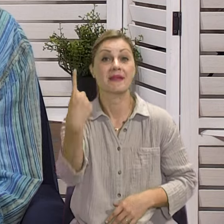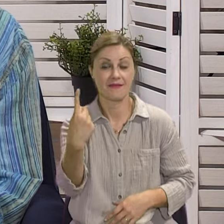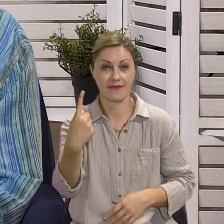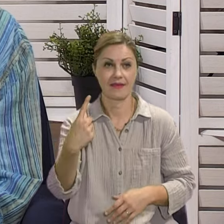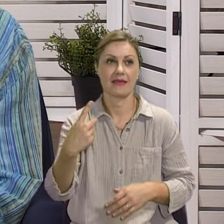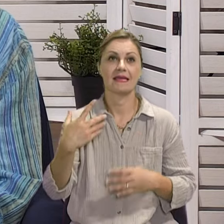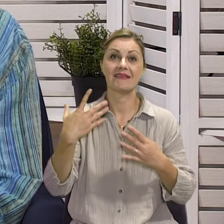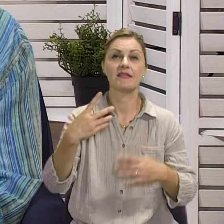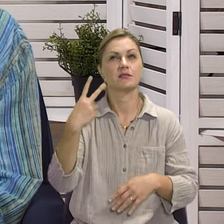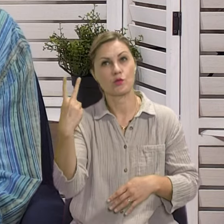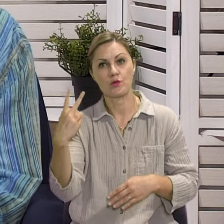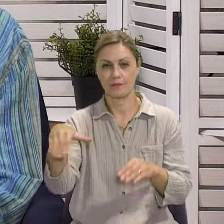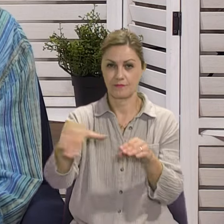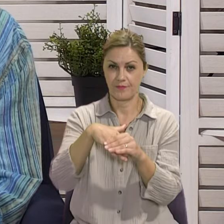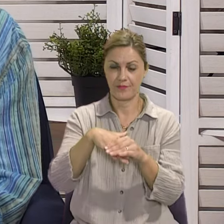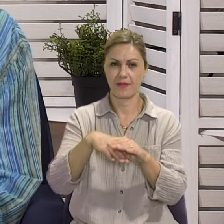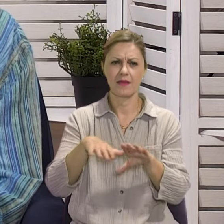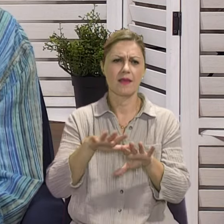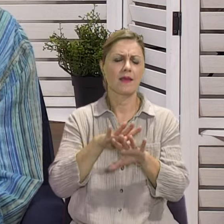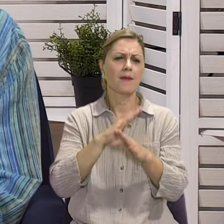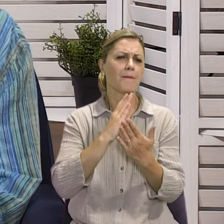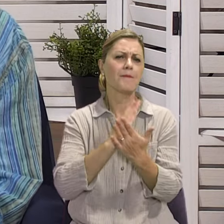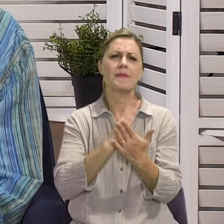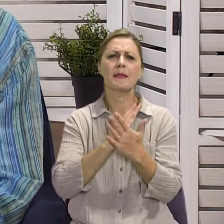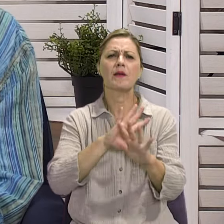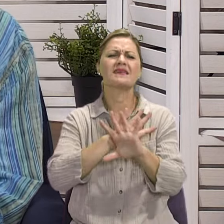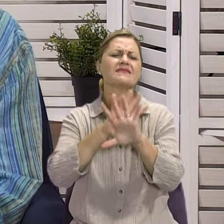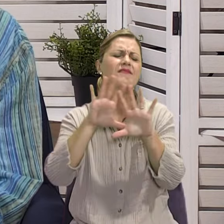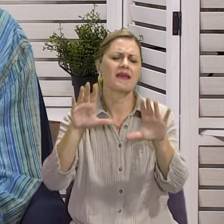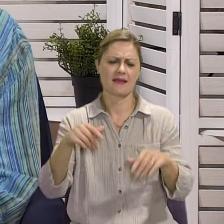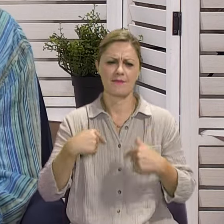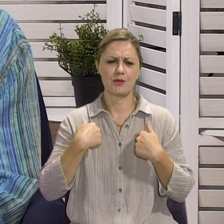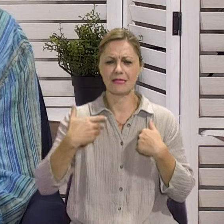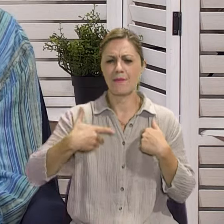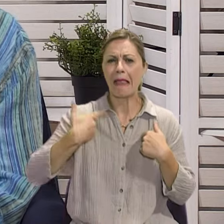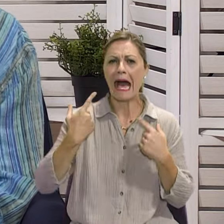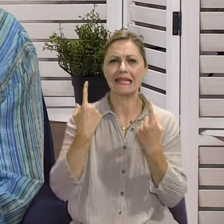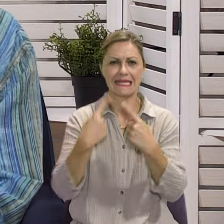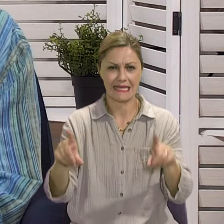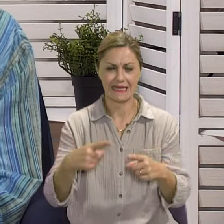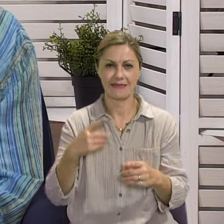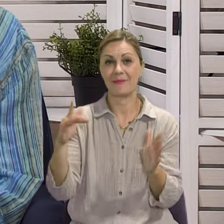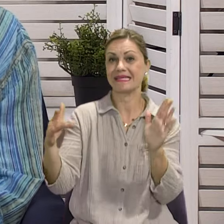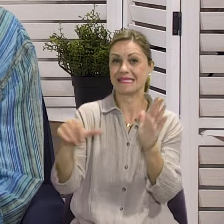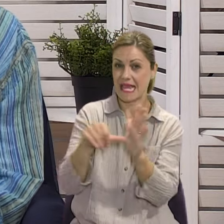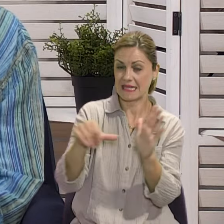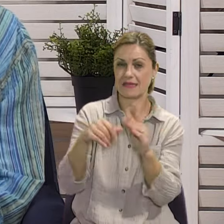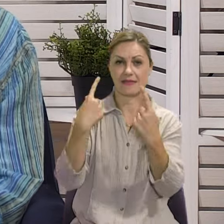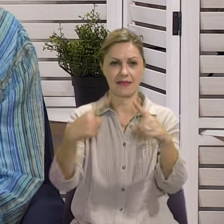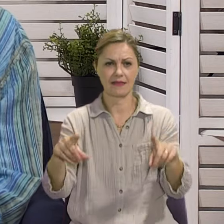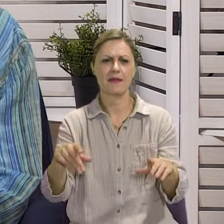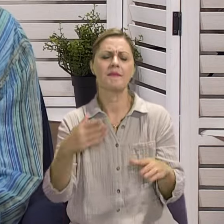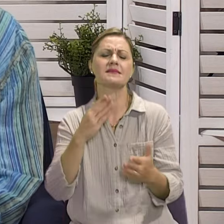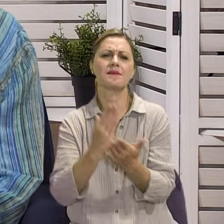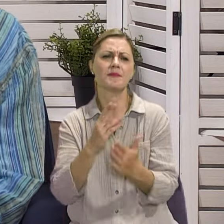prošao sve instance, zborovođa, ovo, ono, mladi dirigent, srednji dirigent, šef,